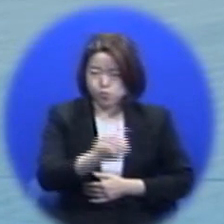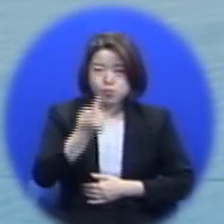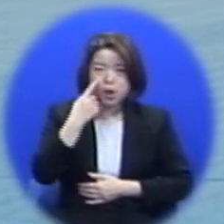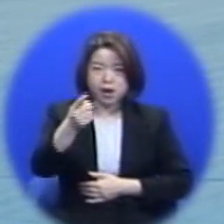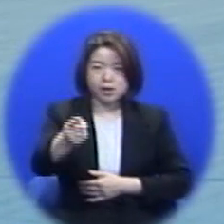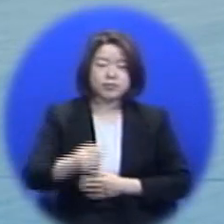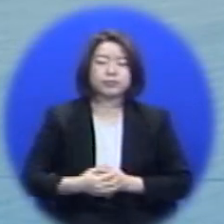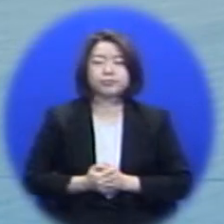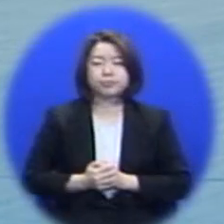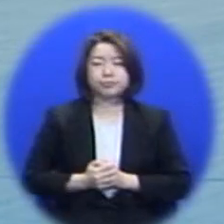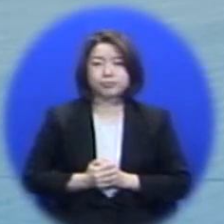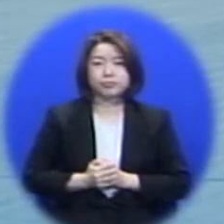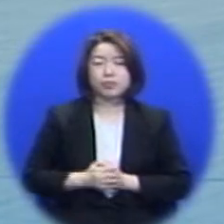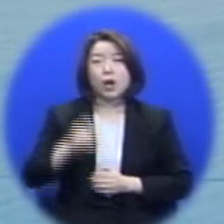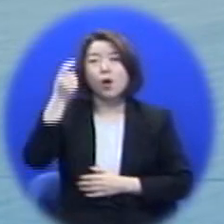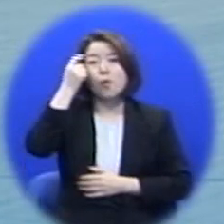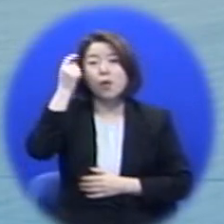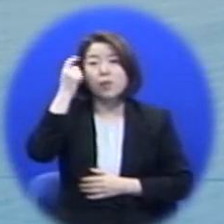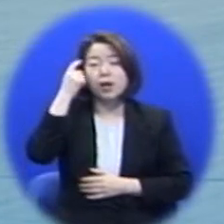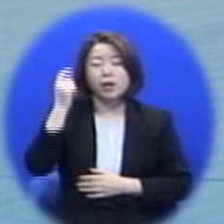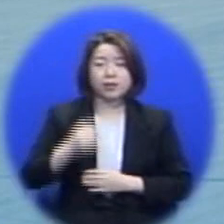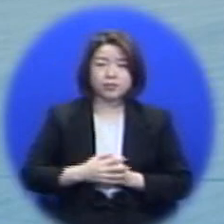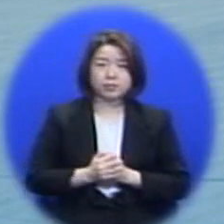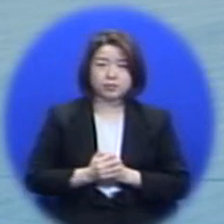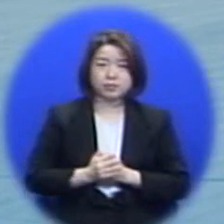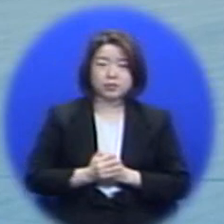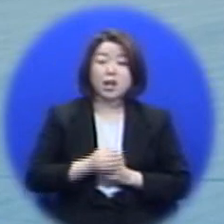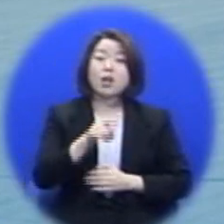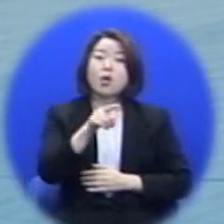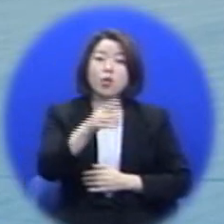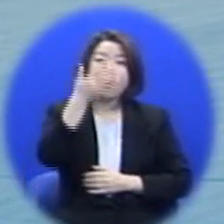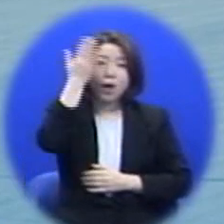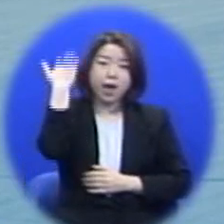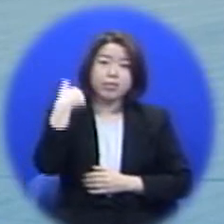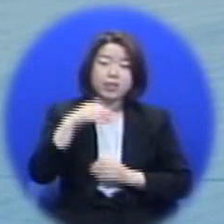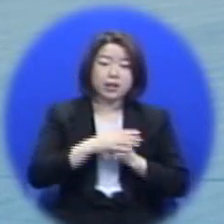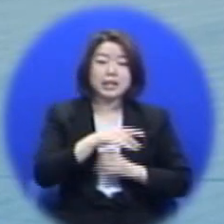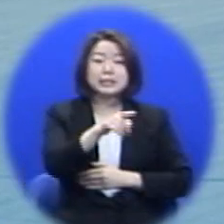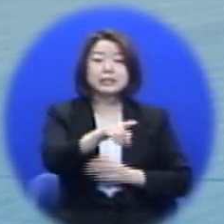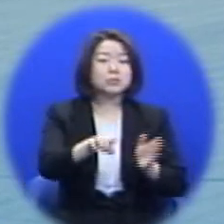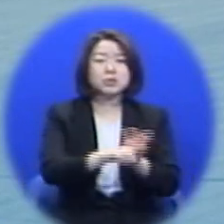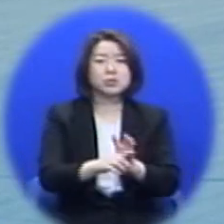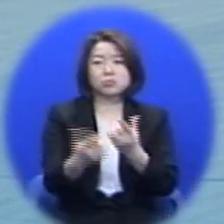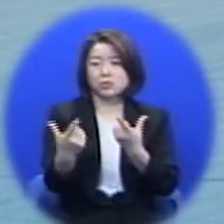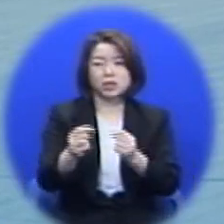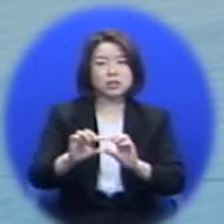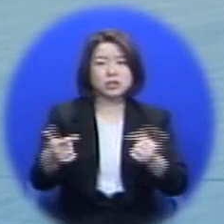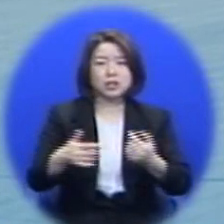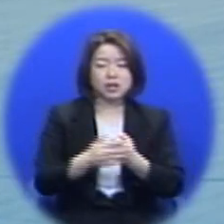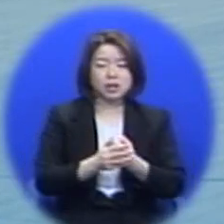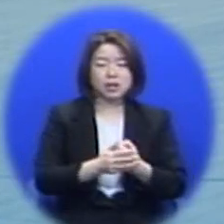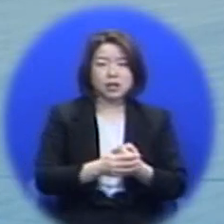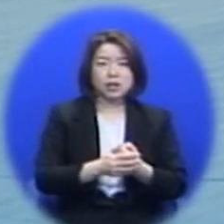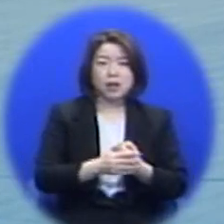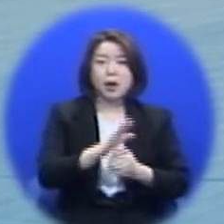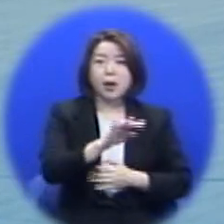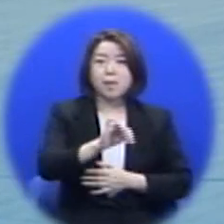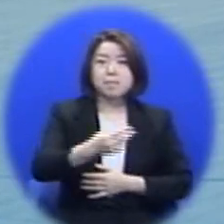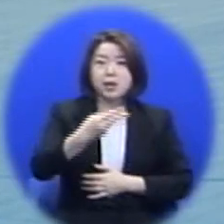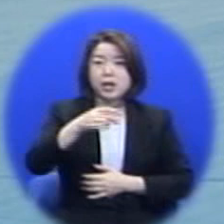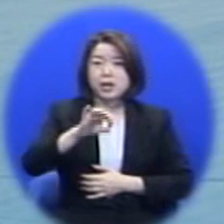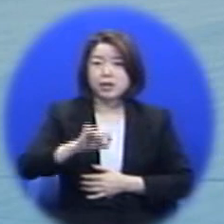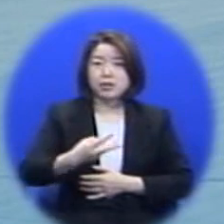그랬어요. 왜 그랬을까요? 너 그때 그 믿음 아니네. 너 그때 베델에서 나에게